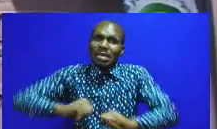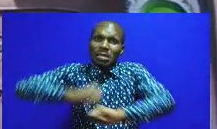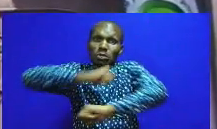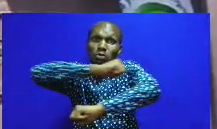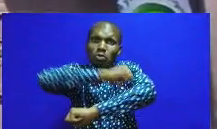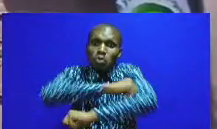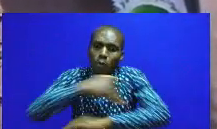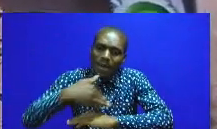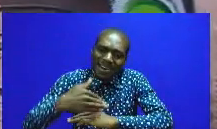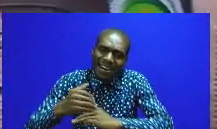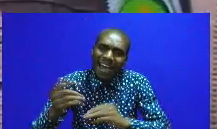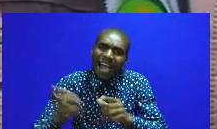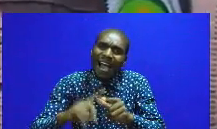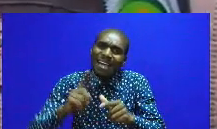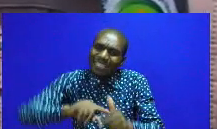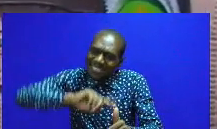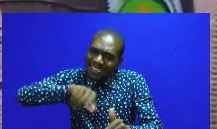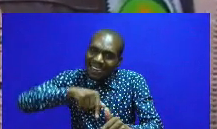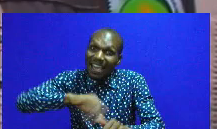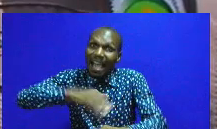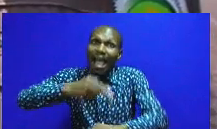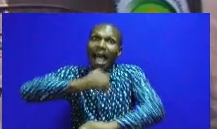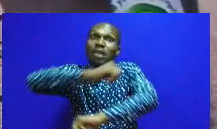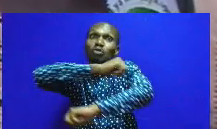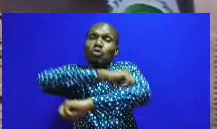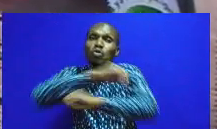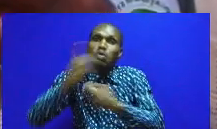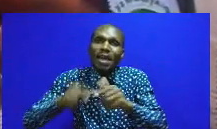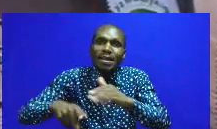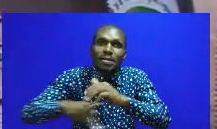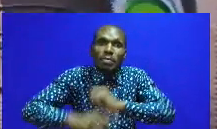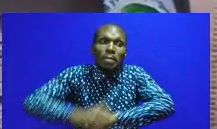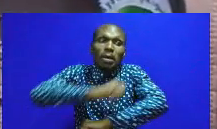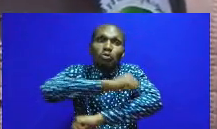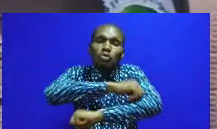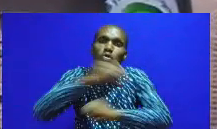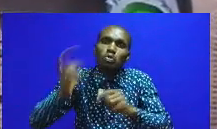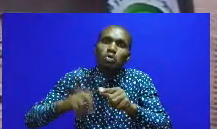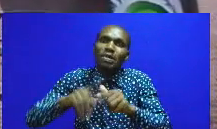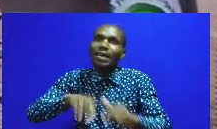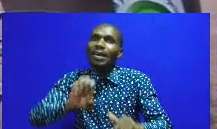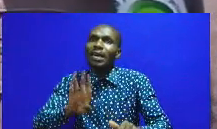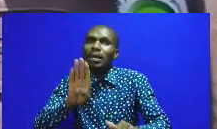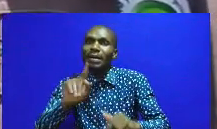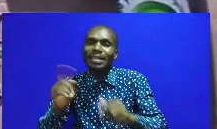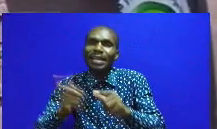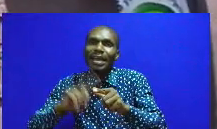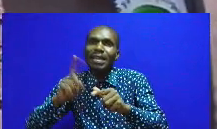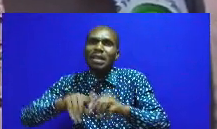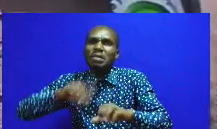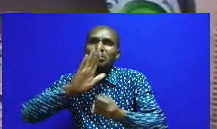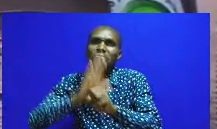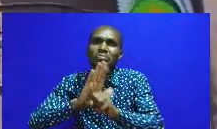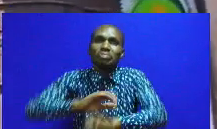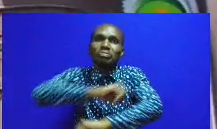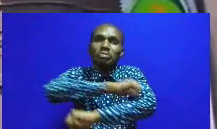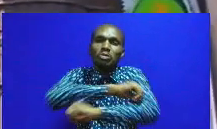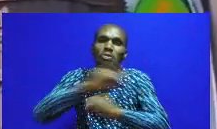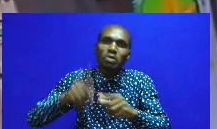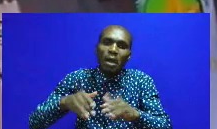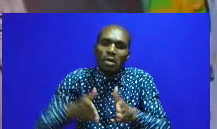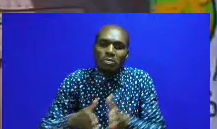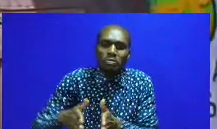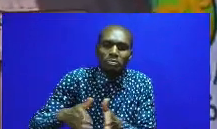no chirega atieko secondary no ere ure mari no ere ebate no ere mwecho bon no ere urwe pare